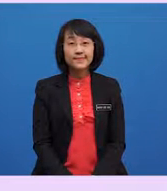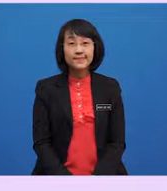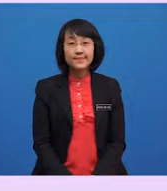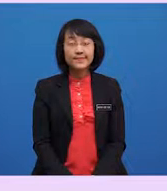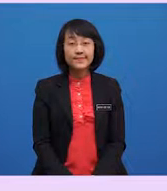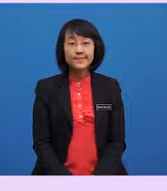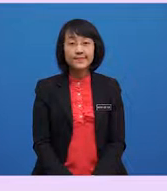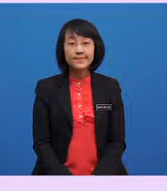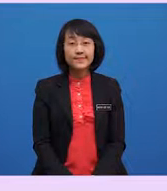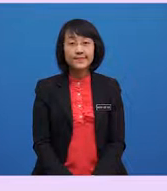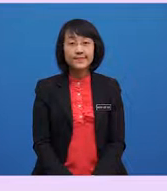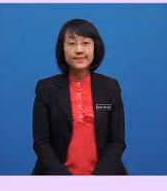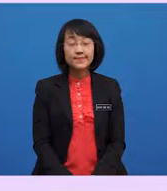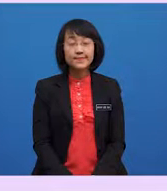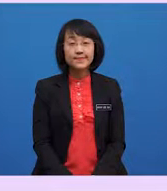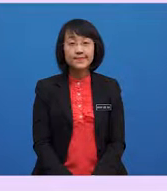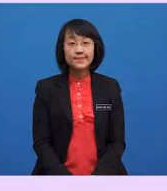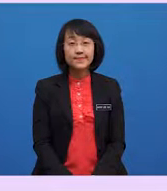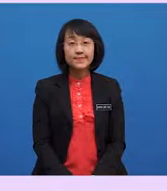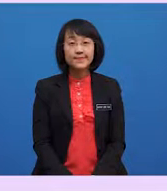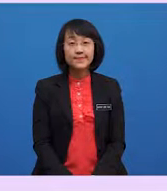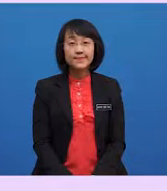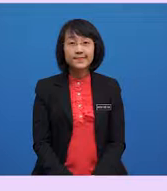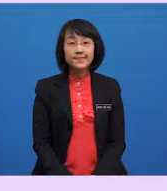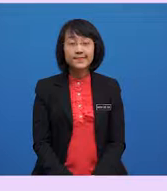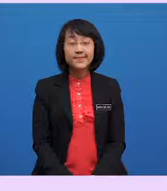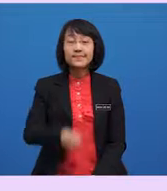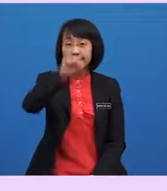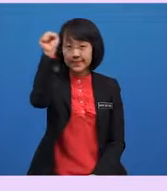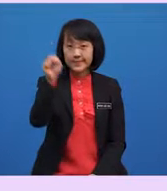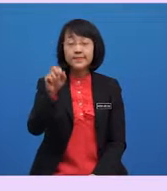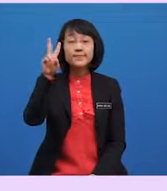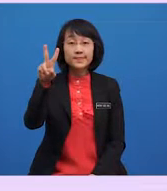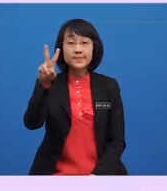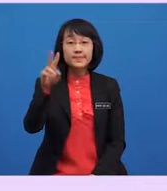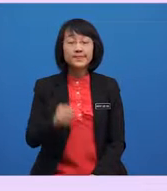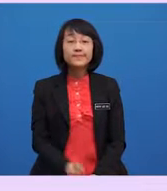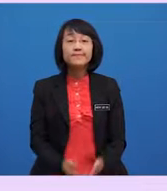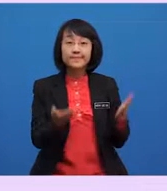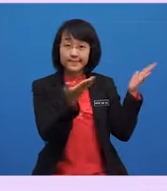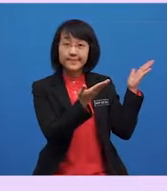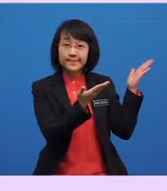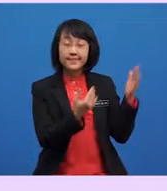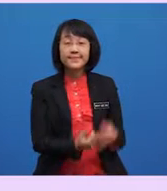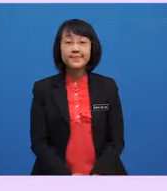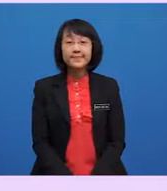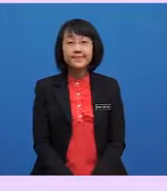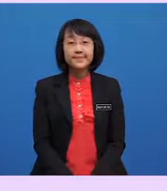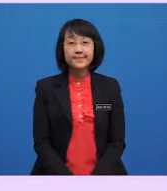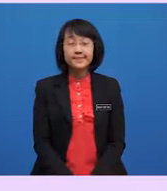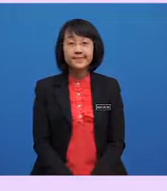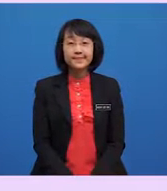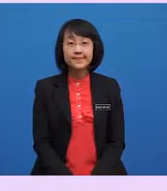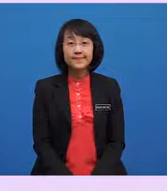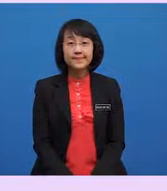7/10 jam dalam minit. Soalan kedua. Perjalanan dari bandar